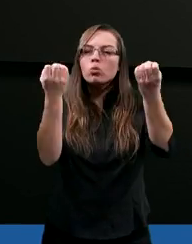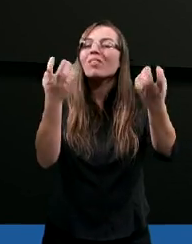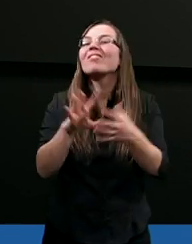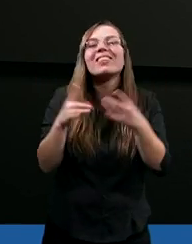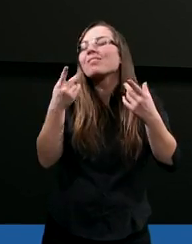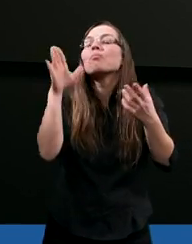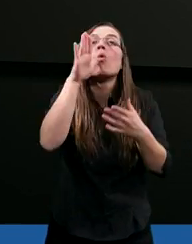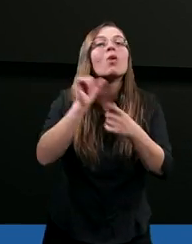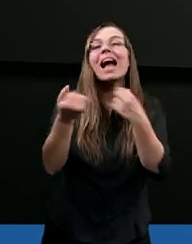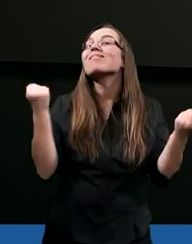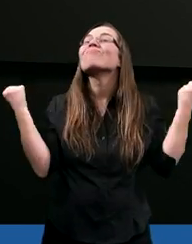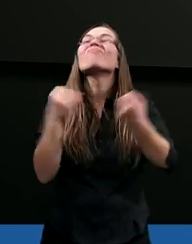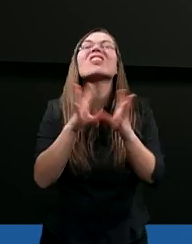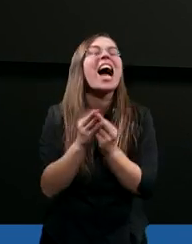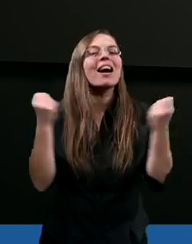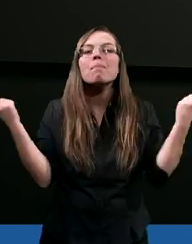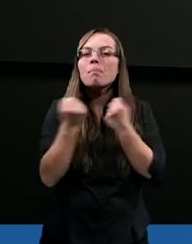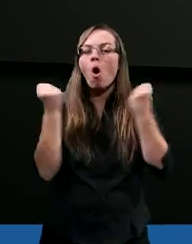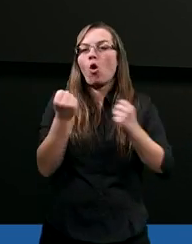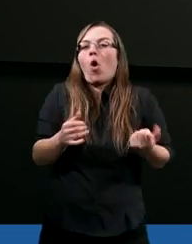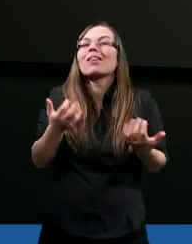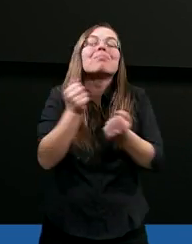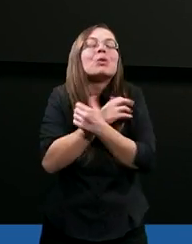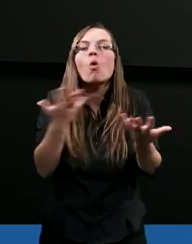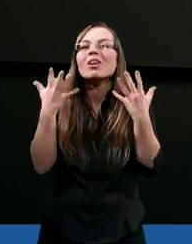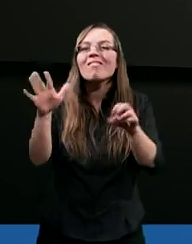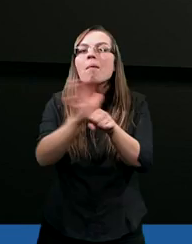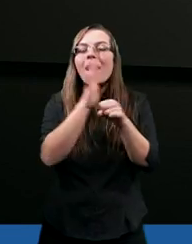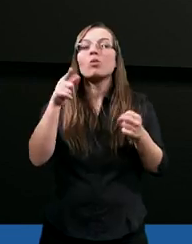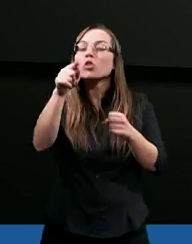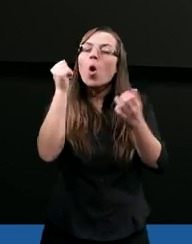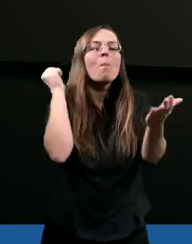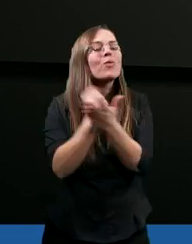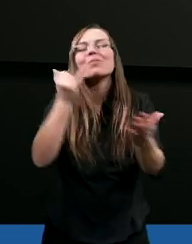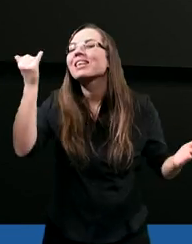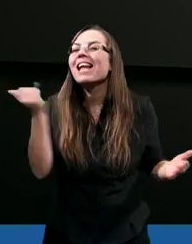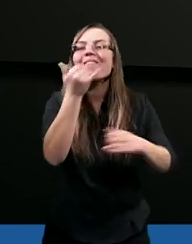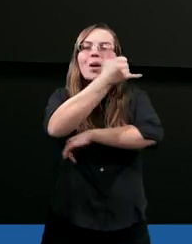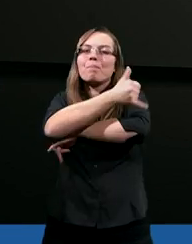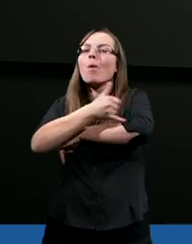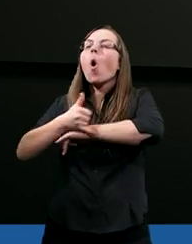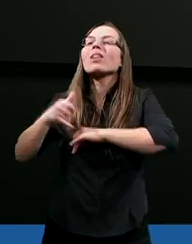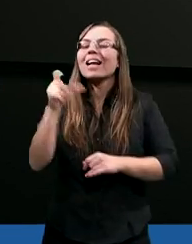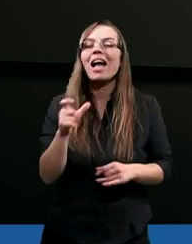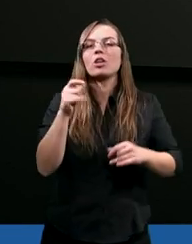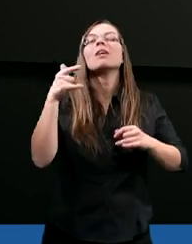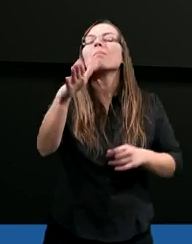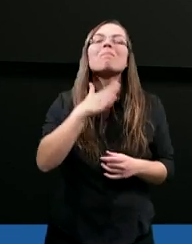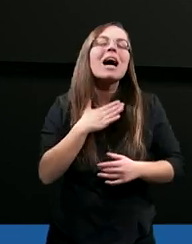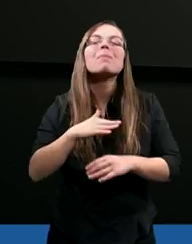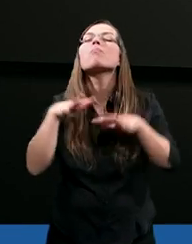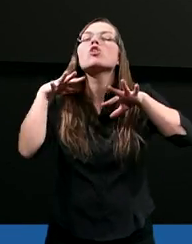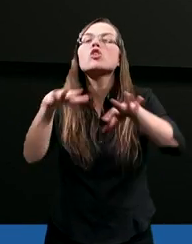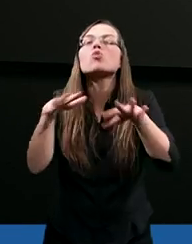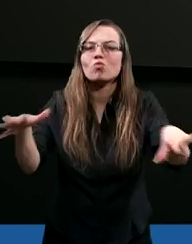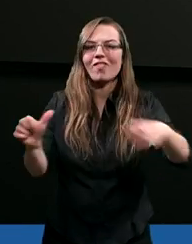Bogiem Wszechmogącym. I to musimy zawsze podkreślać. I mamy mnóstwo